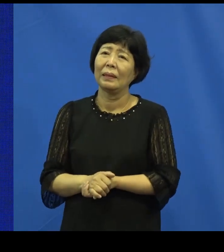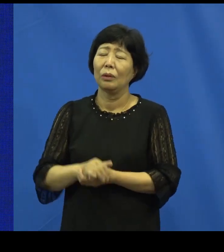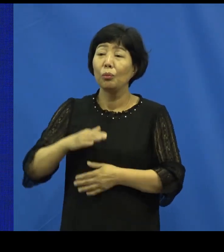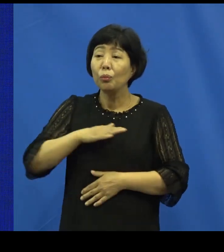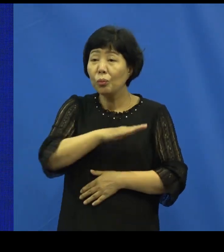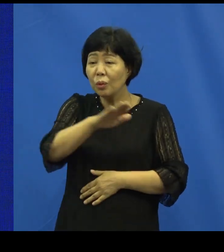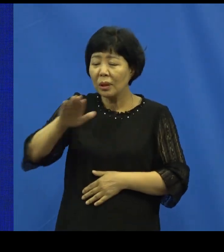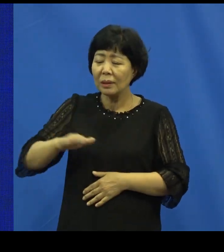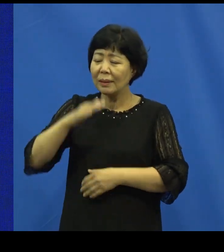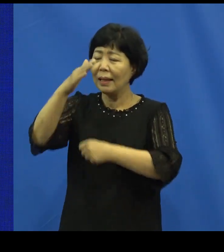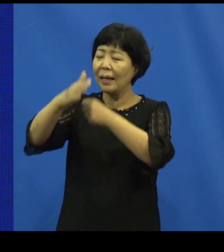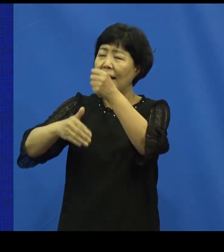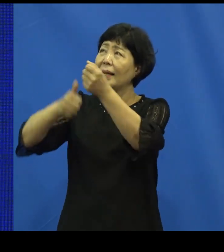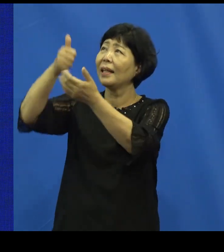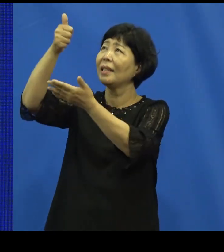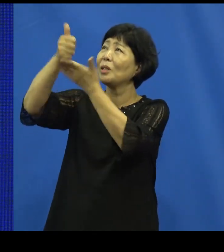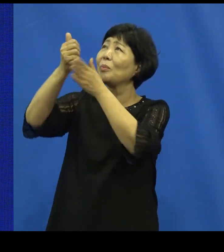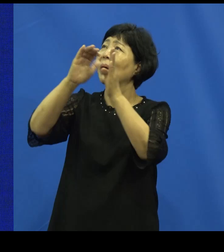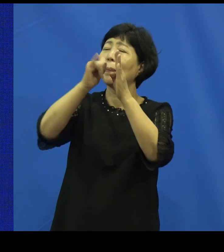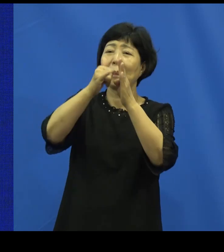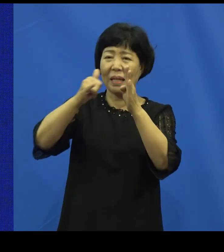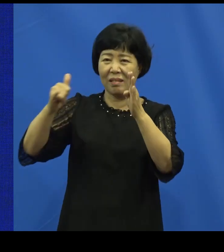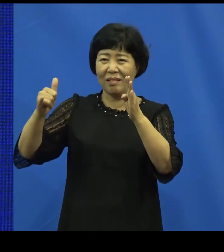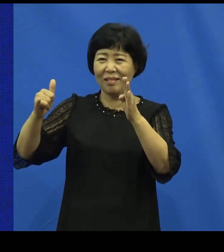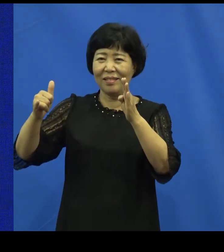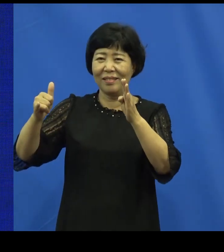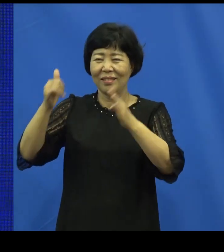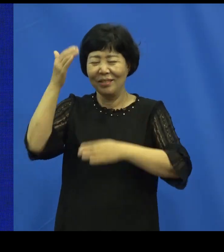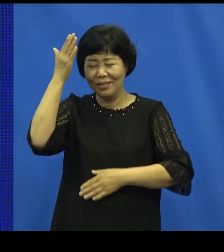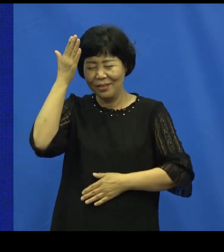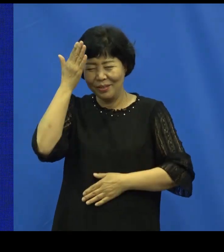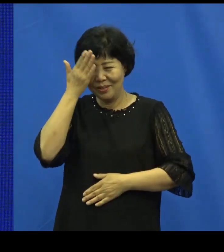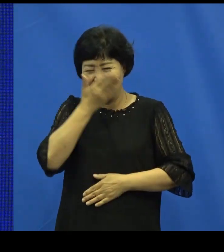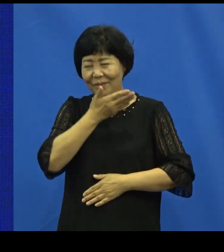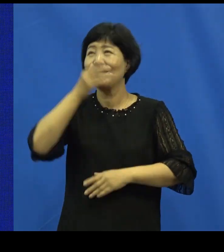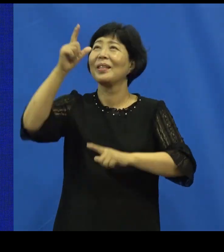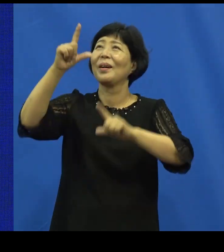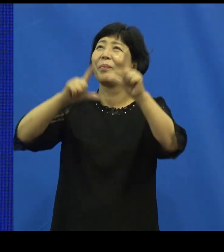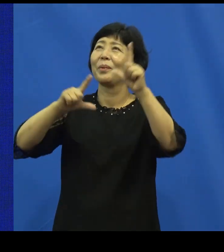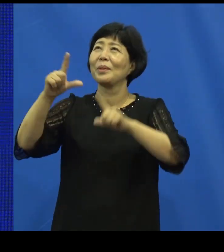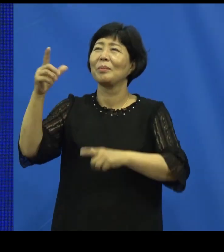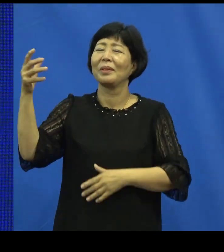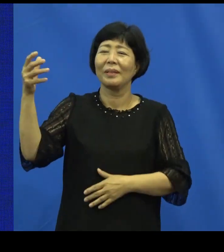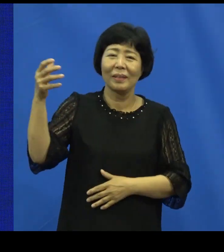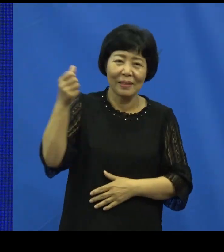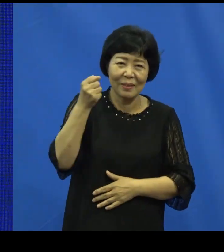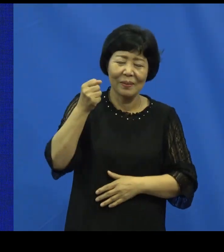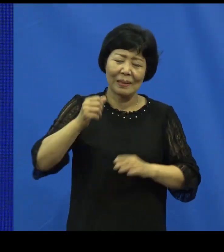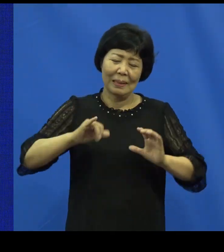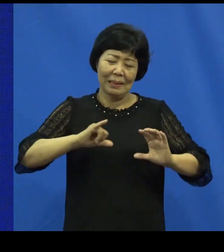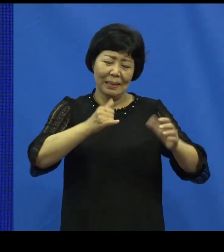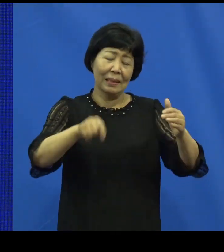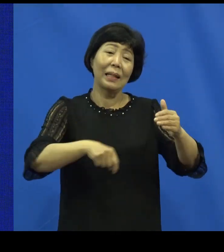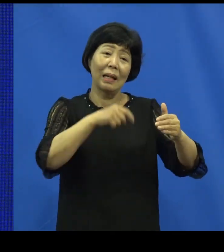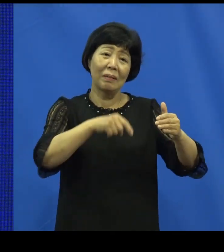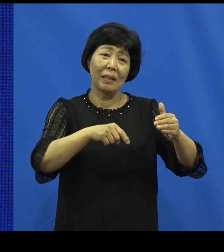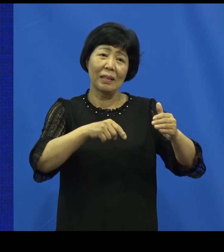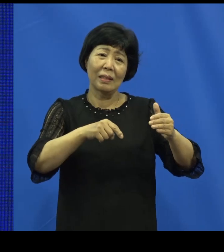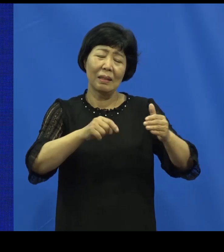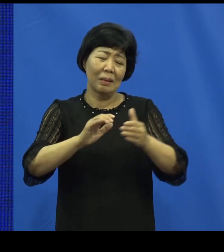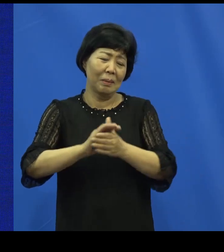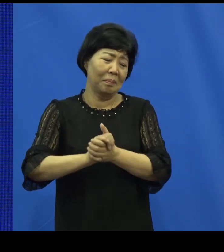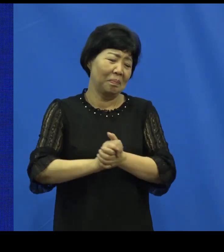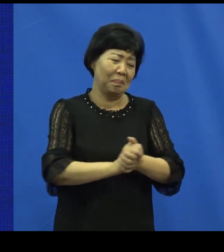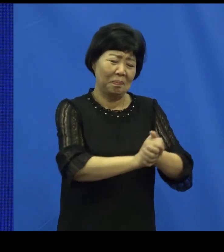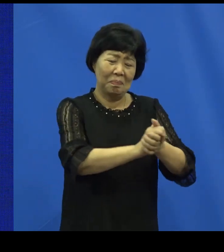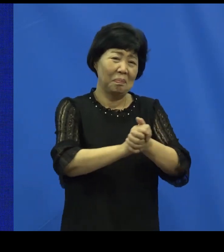우리는 하나님의 백성으로서의 그 순수한 모습을 우리는 갖추고 세상 속에서 어울리지 않는다고